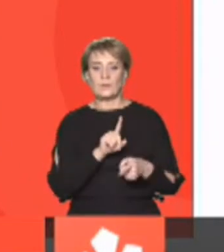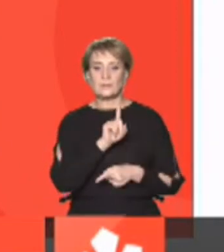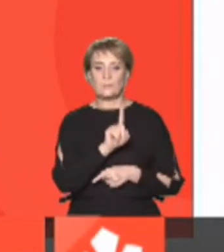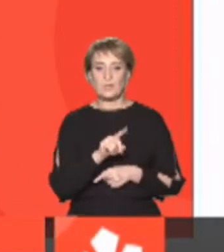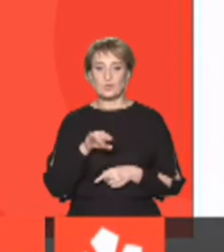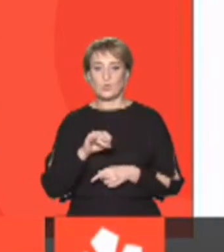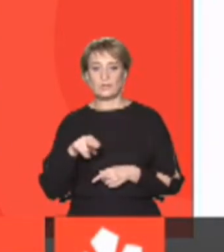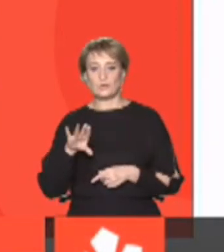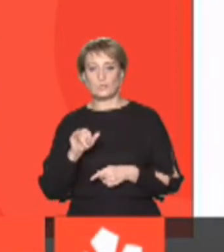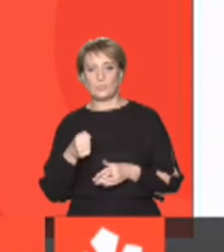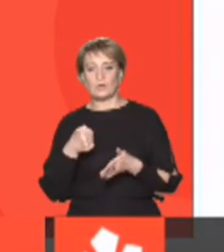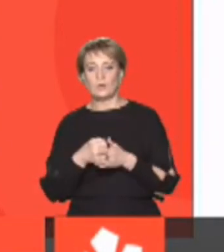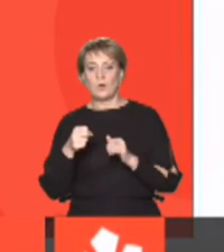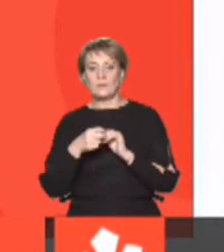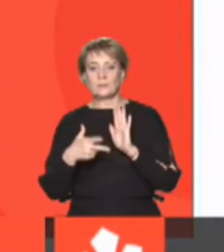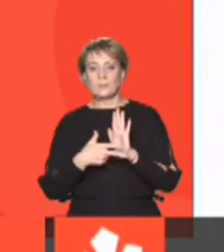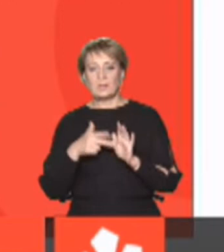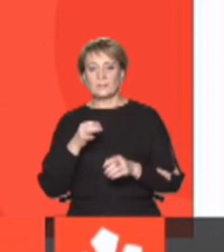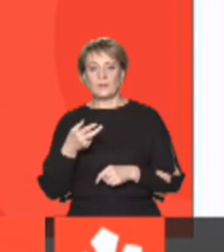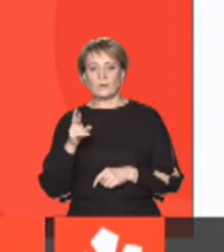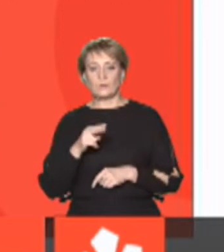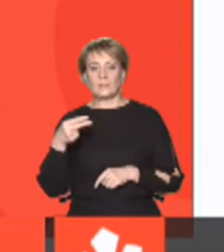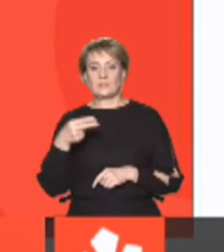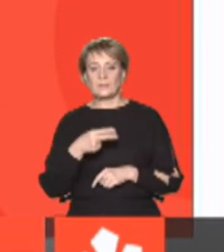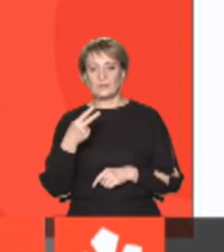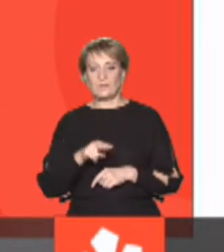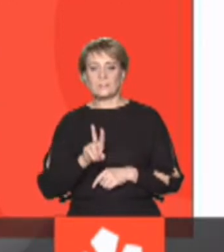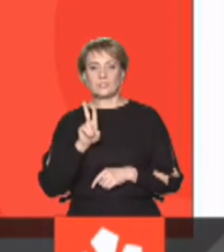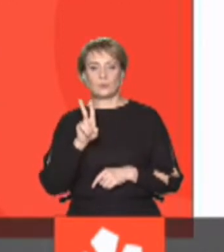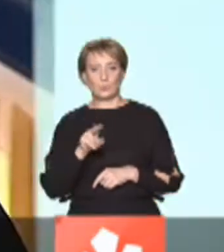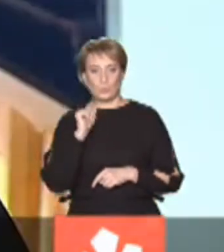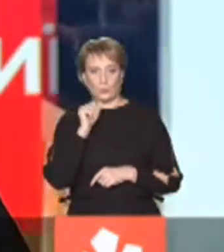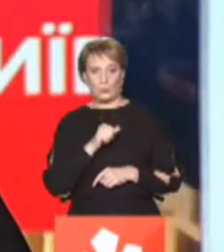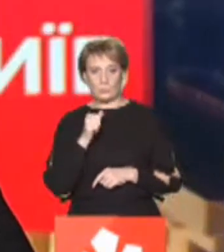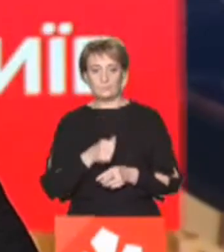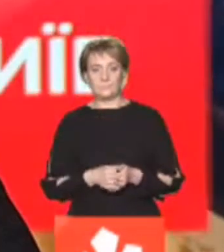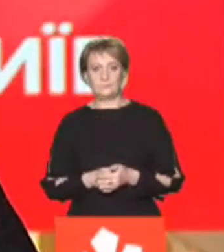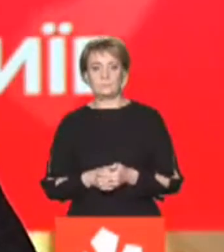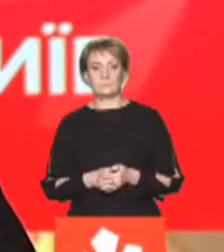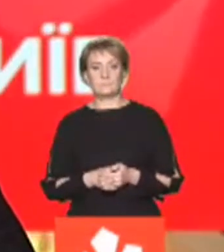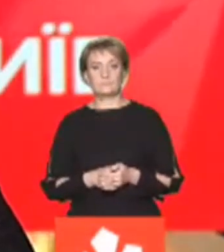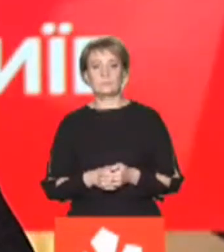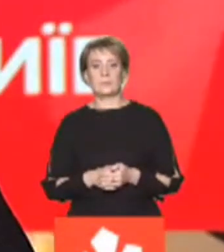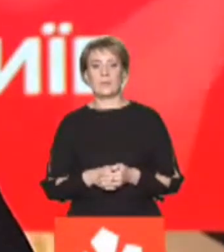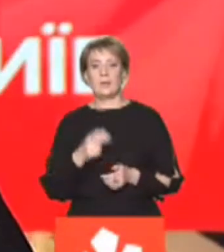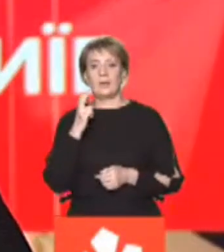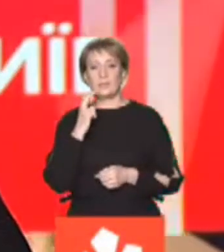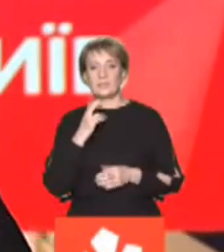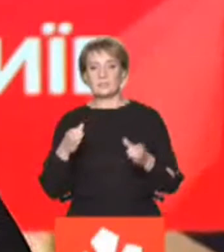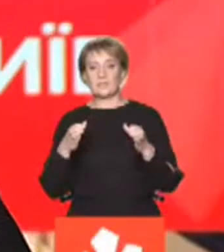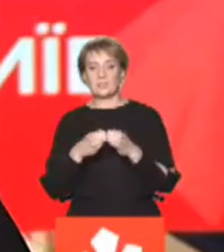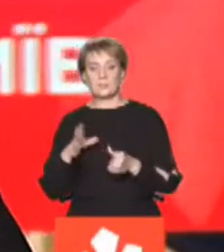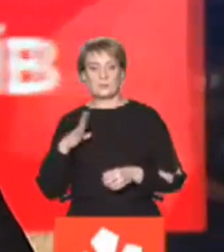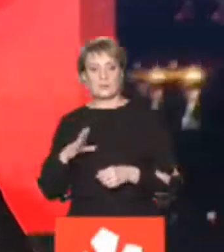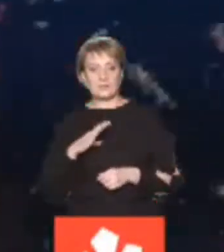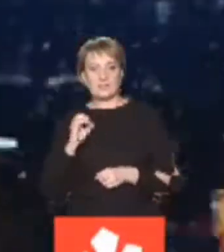21 листопада по 18 грудня 2022 року. А от на київське «Динамо» очікує